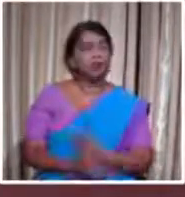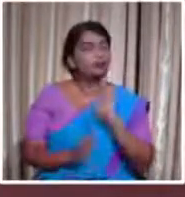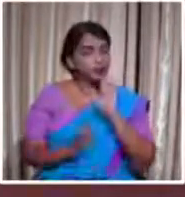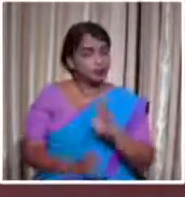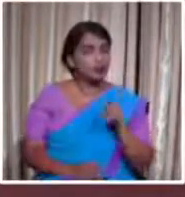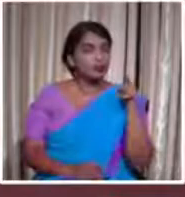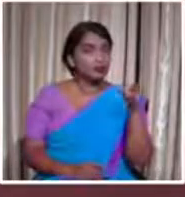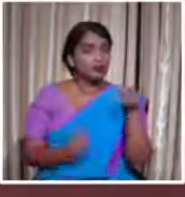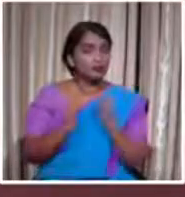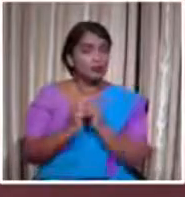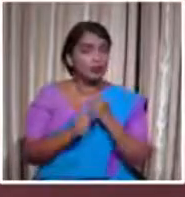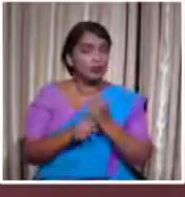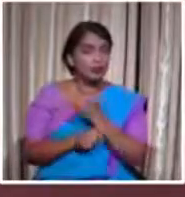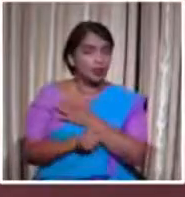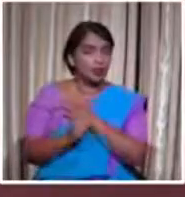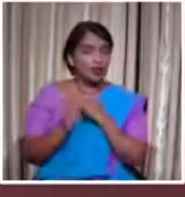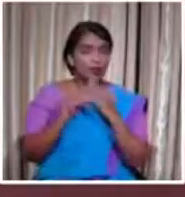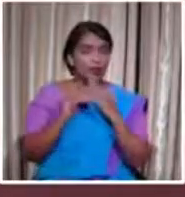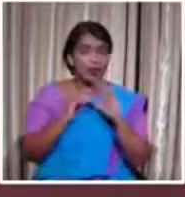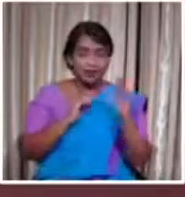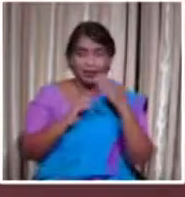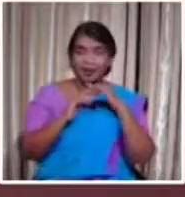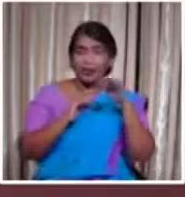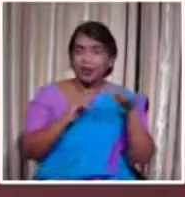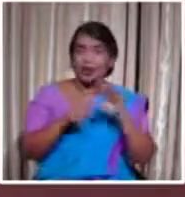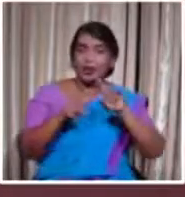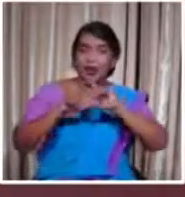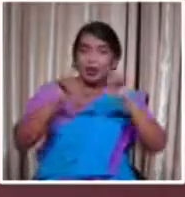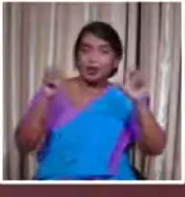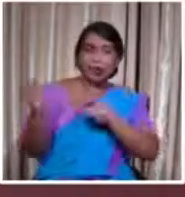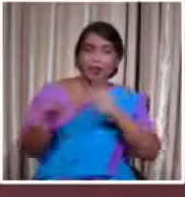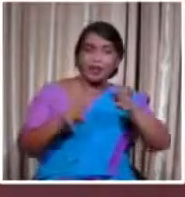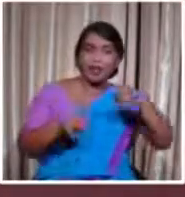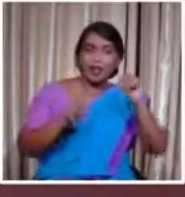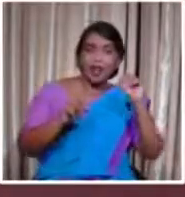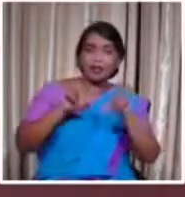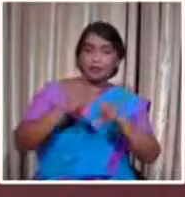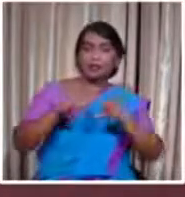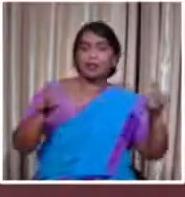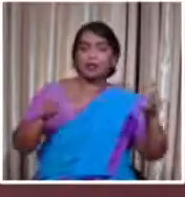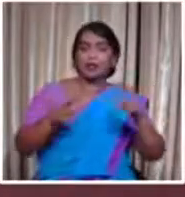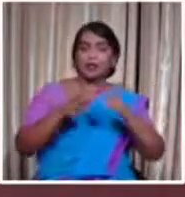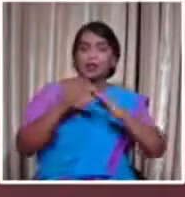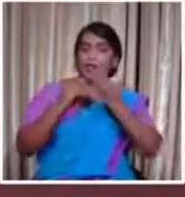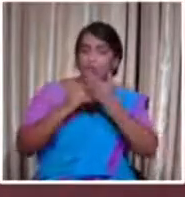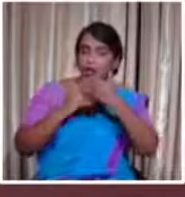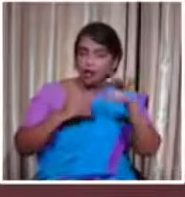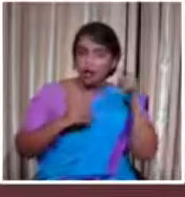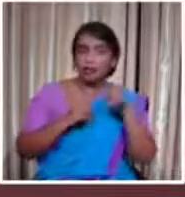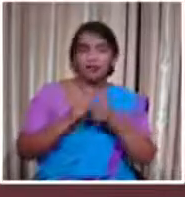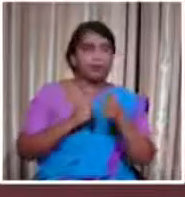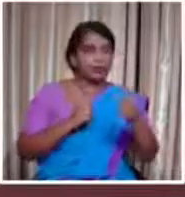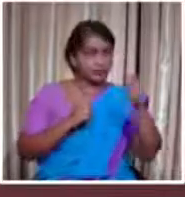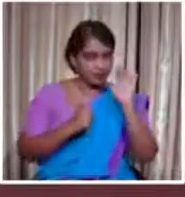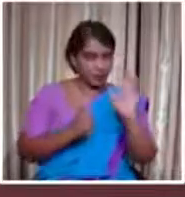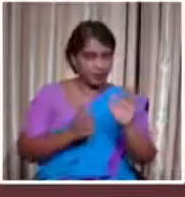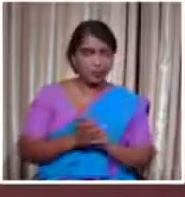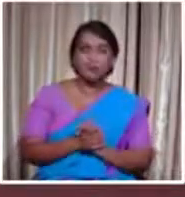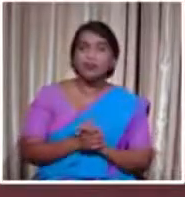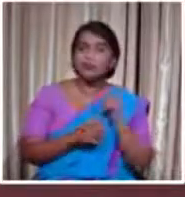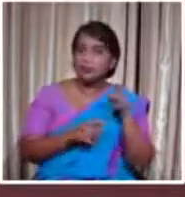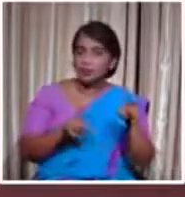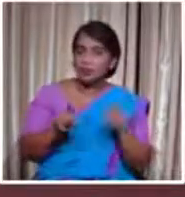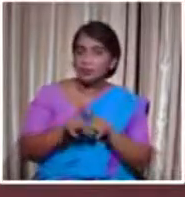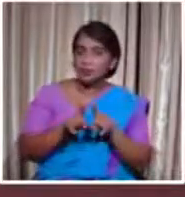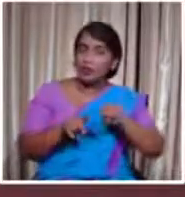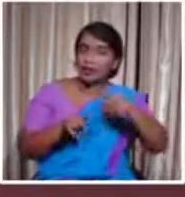දැන් කරන්නේ ගෝටා ගෝහම් බැනර් කට් අවුට් අයින් කළා වෙනත් නම් මේකට ඇතුල් කරලා තවත් අයෙකු ධූරයෙන් පහ කිරීම සඳහා කටයුතු කිරීමයි. එලෙස